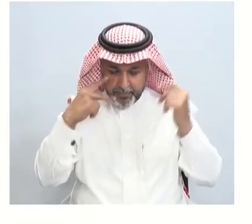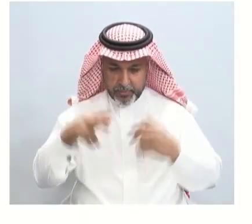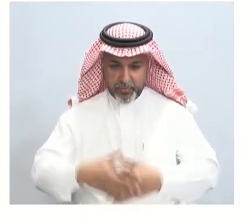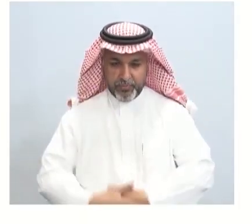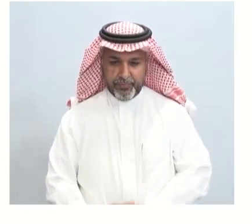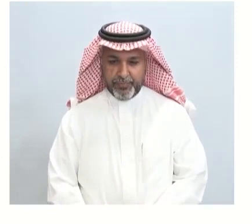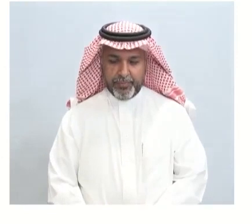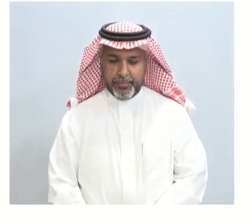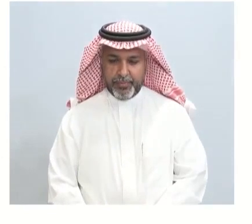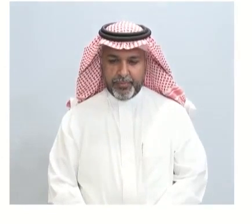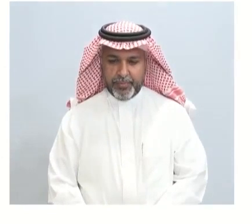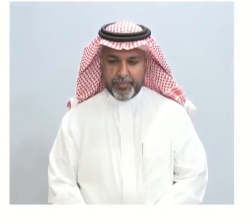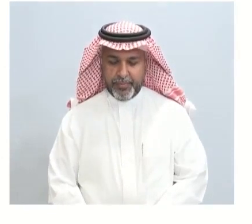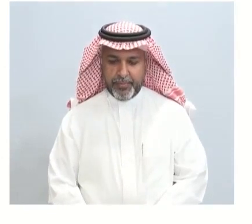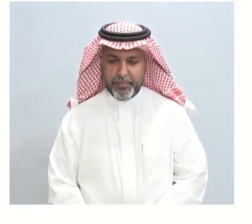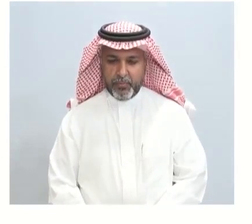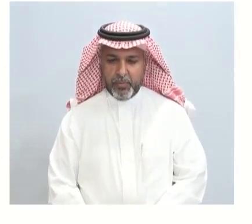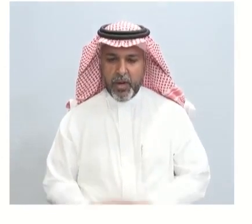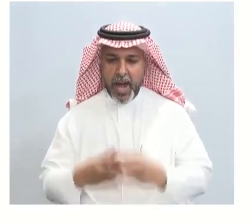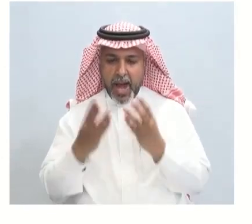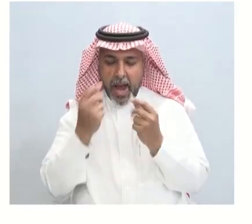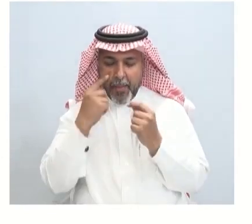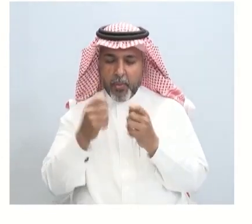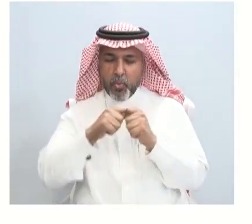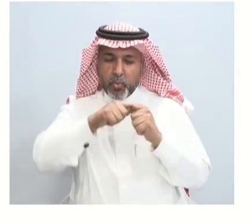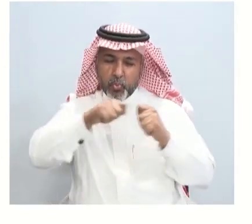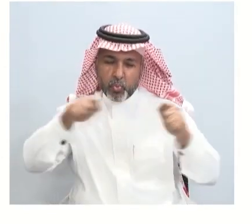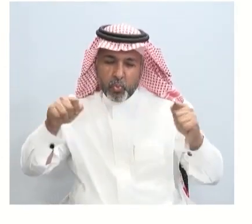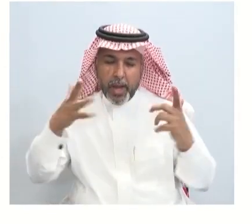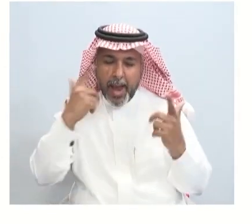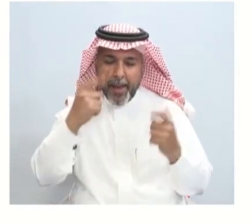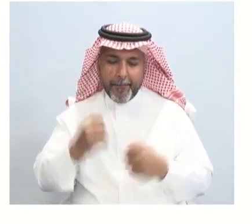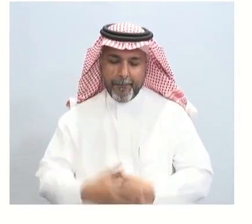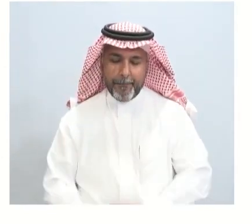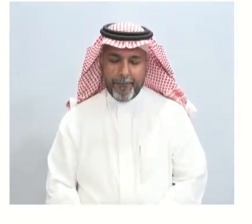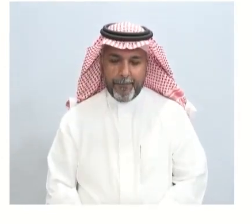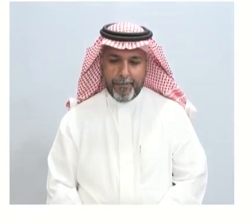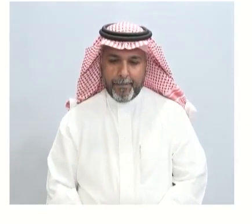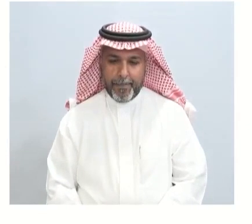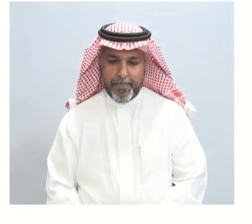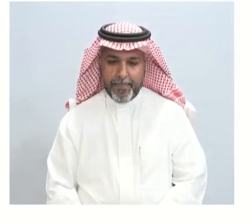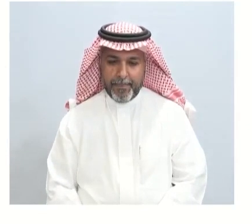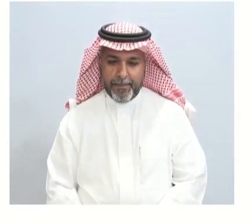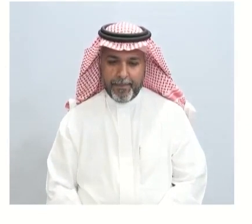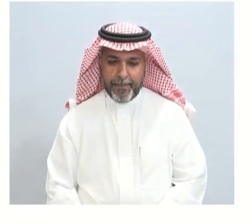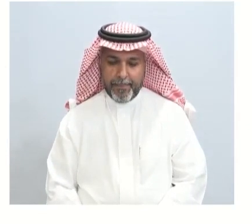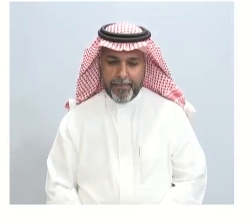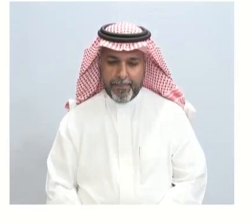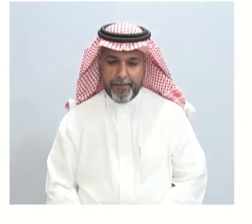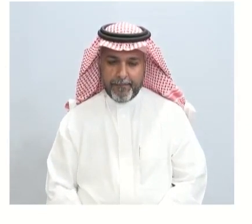تدريبات بسيطه اللي هي ايجاد طول الدوره ولاحظ لان الاسئله هذه كلها اسئله تان وكوسك